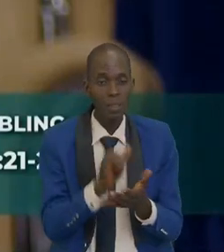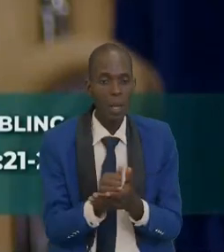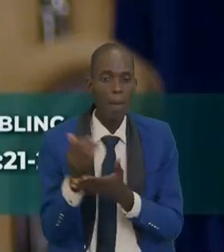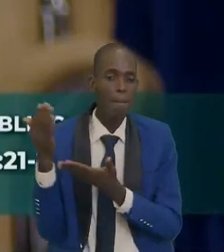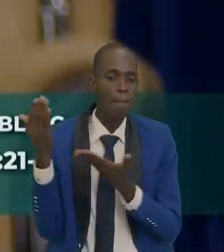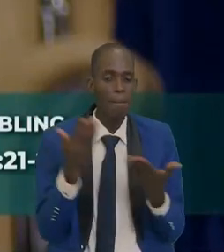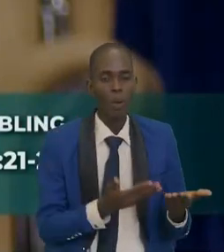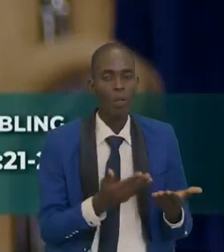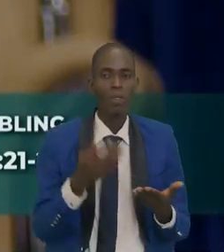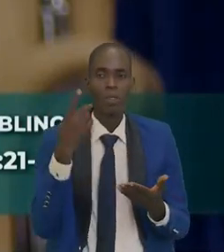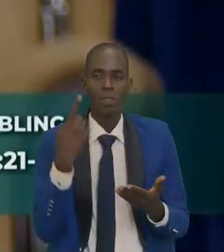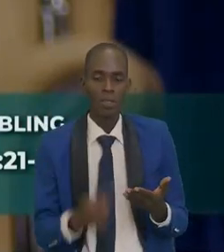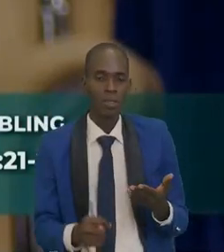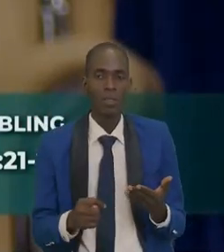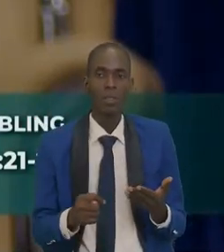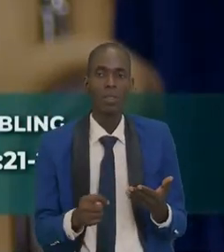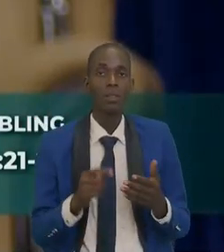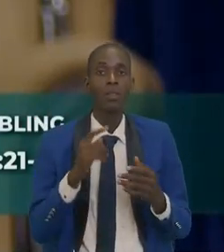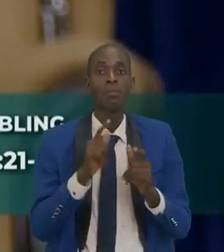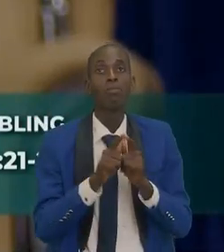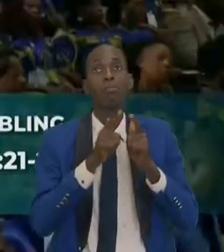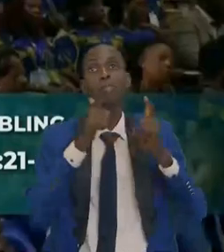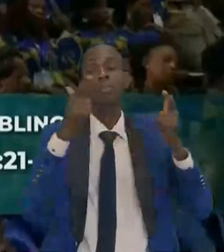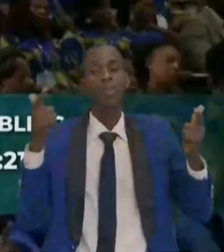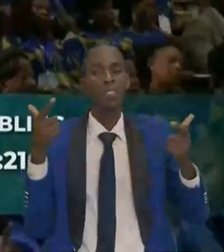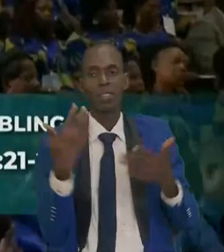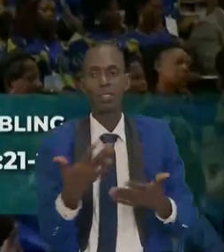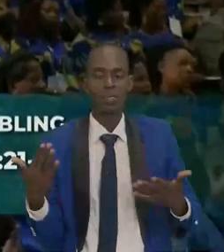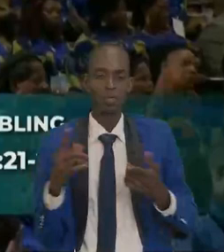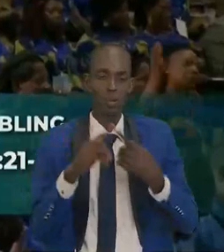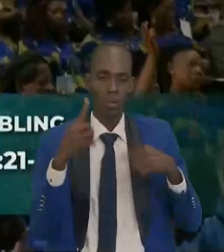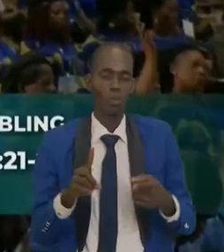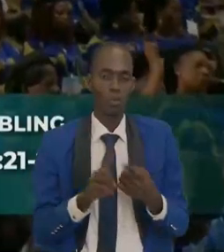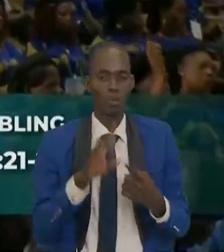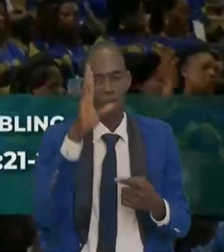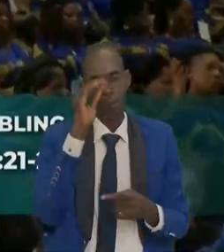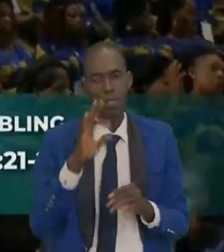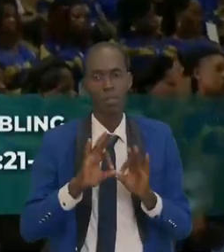cela a porté l'extraordinaire dans sa famille.